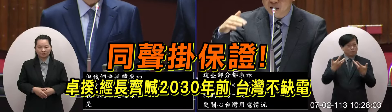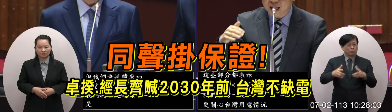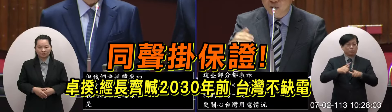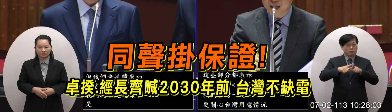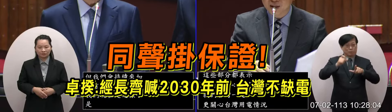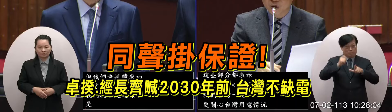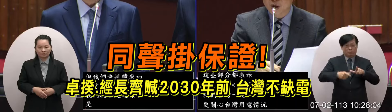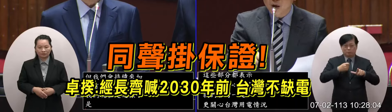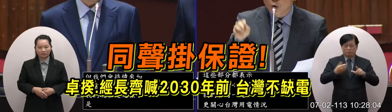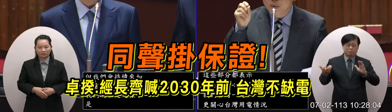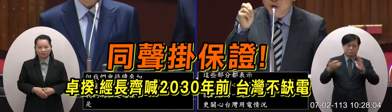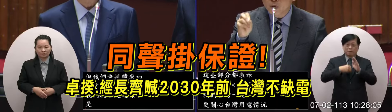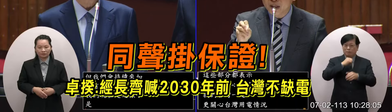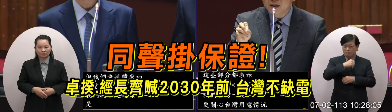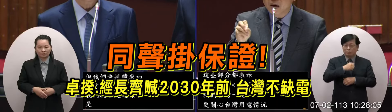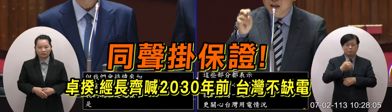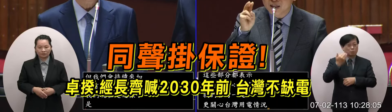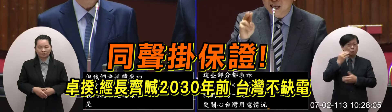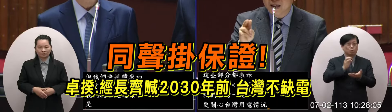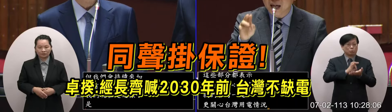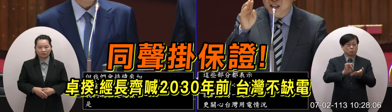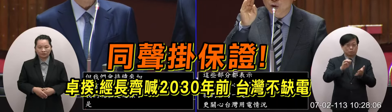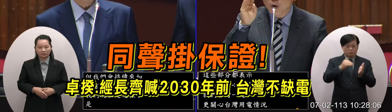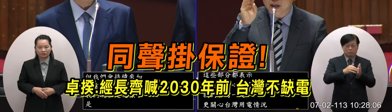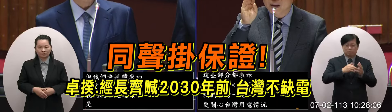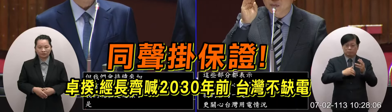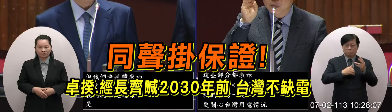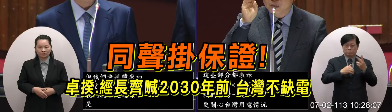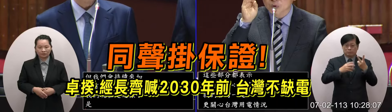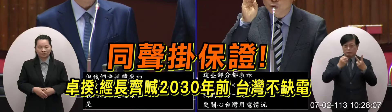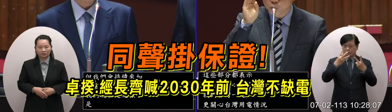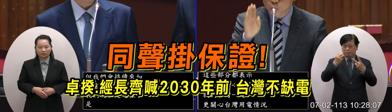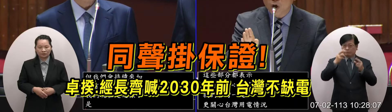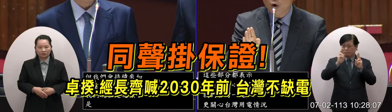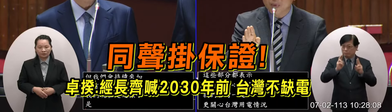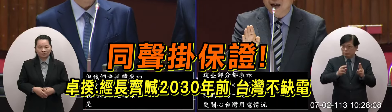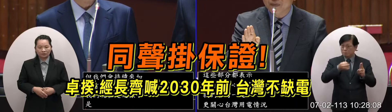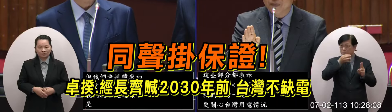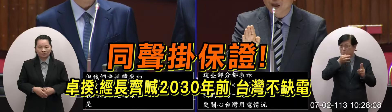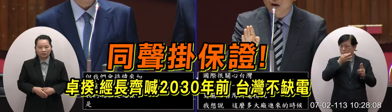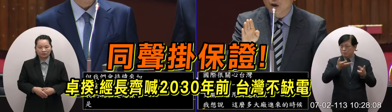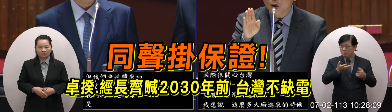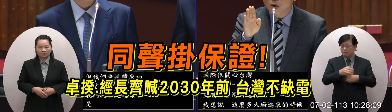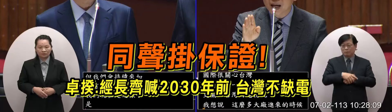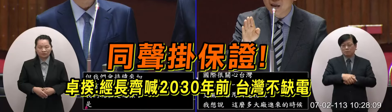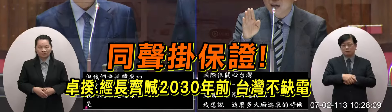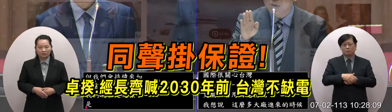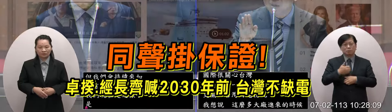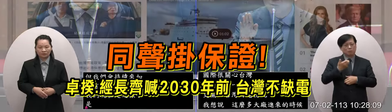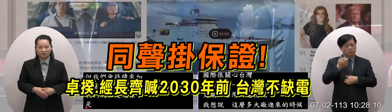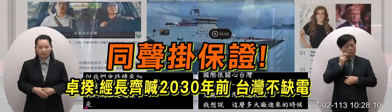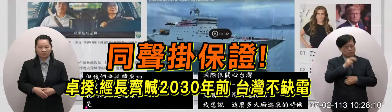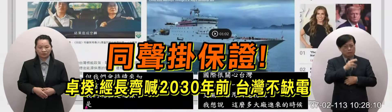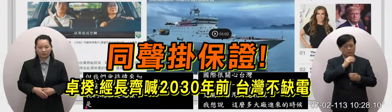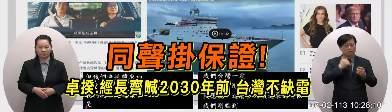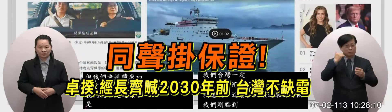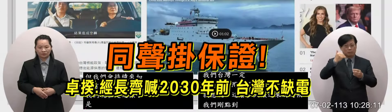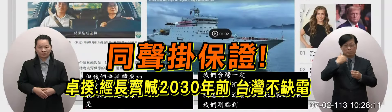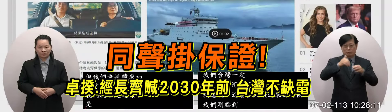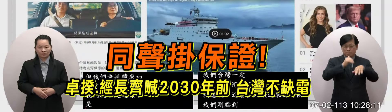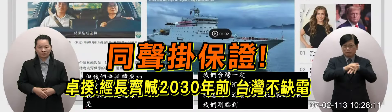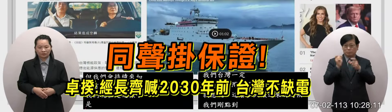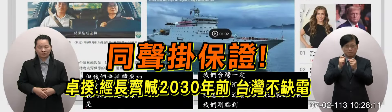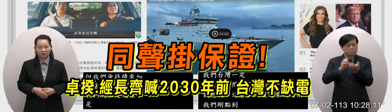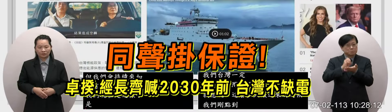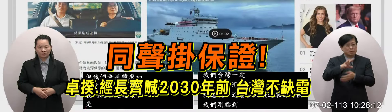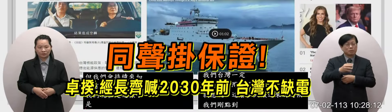大厂要进到台湾来的时候，我们用电到2030还是会足够吗？好，因为我看了高盛最近的一个报